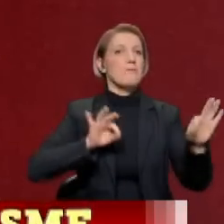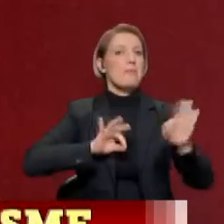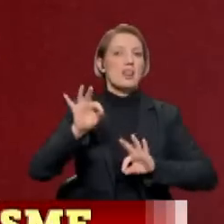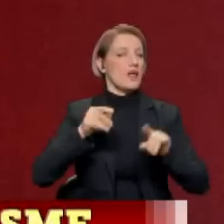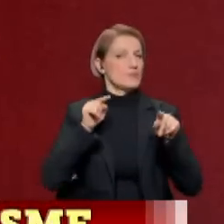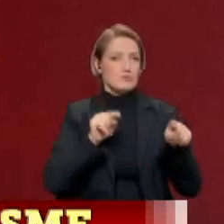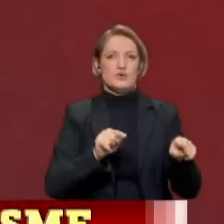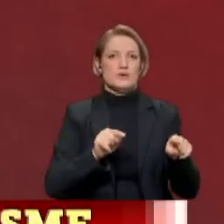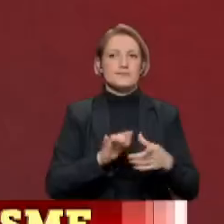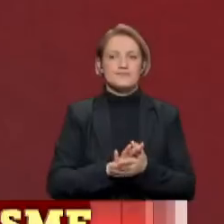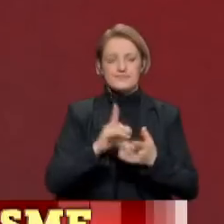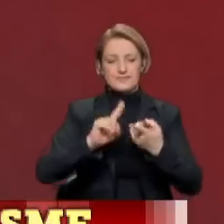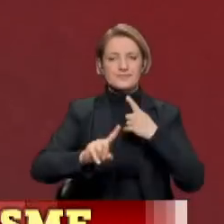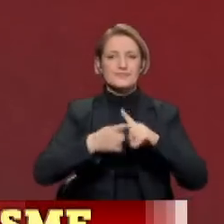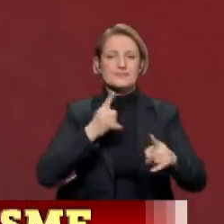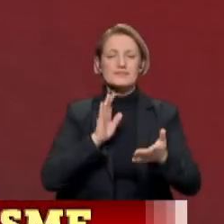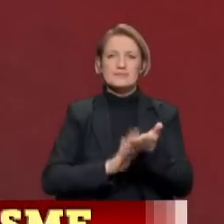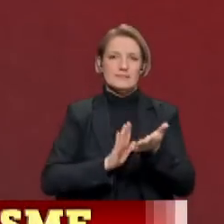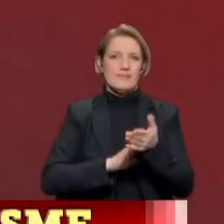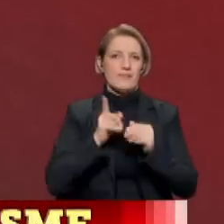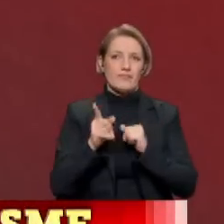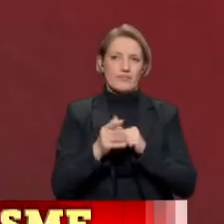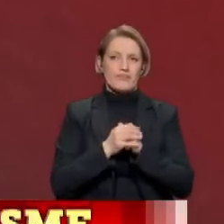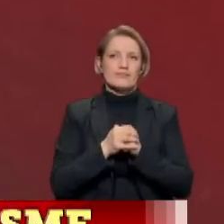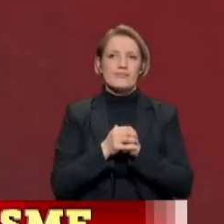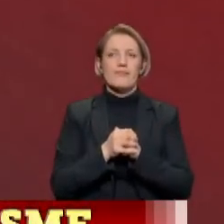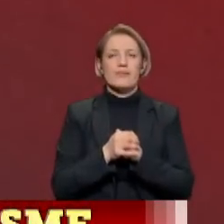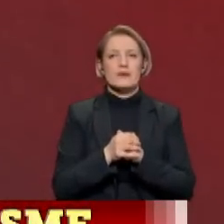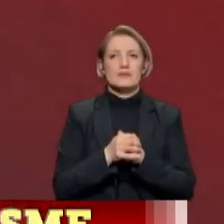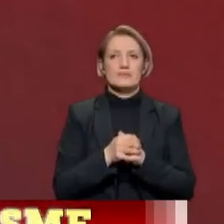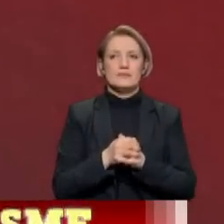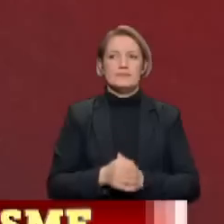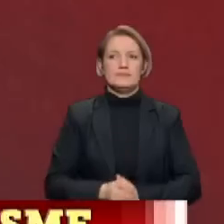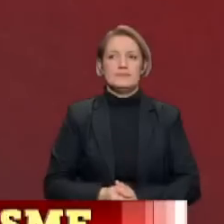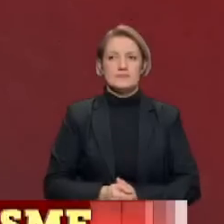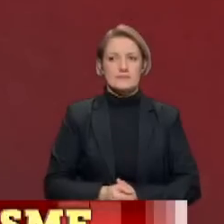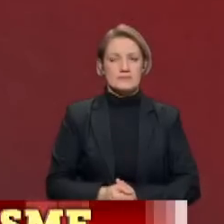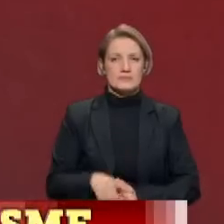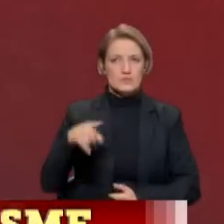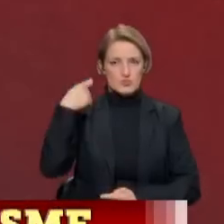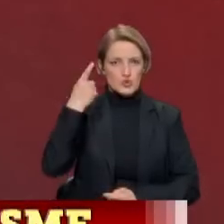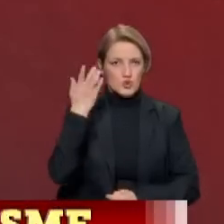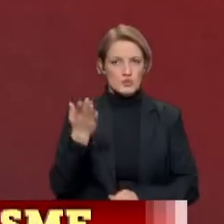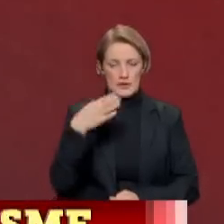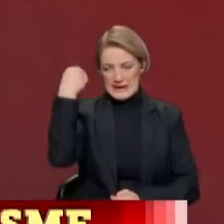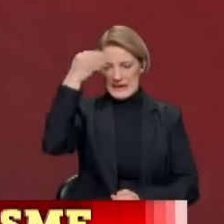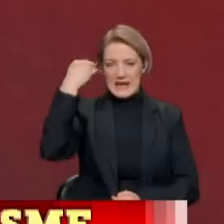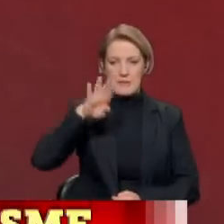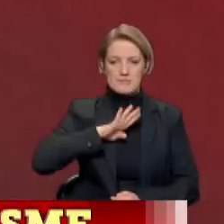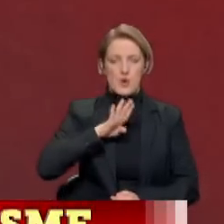Şimdi siyaset eliyle bir yandan da onu söylüyor musunuz? Yani düşünüyor musunuz?